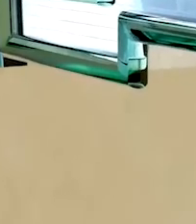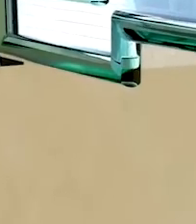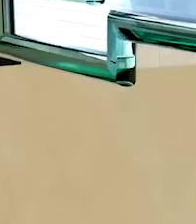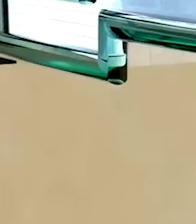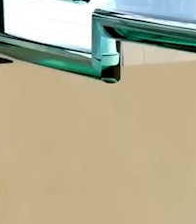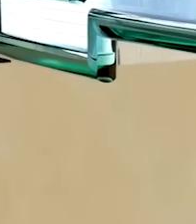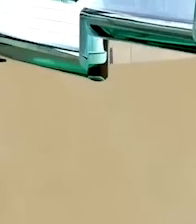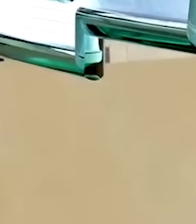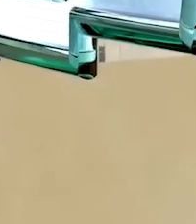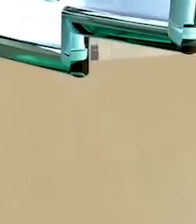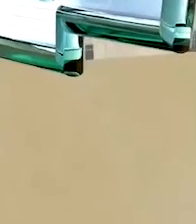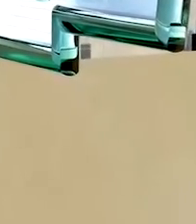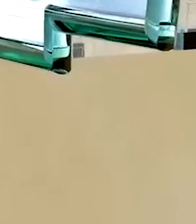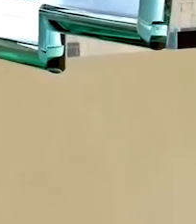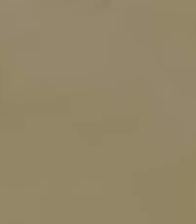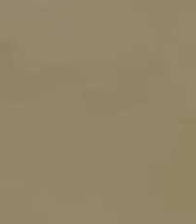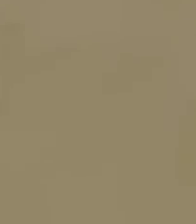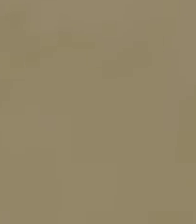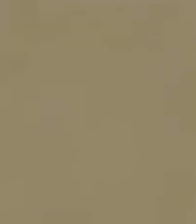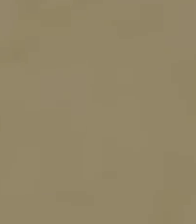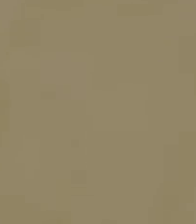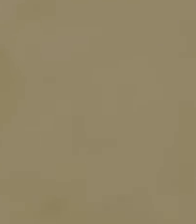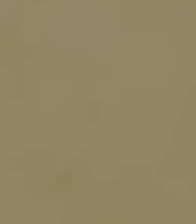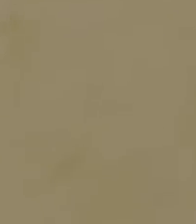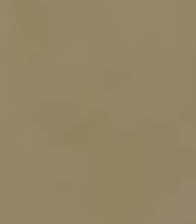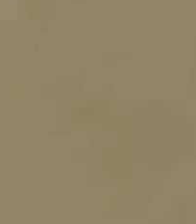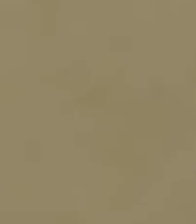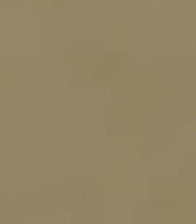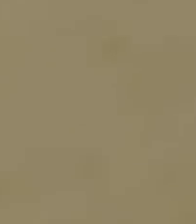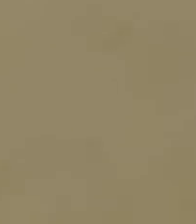አምላኬ በተደያይ